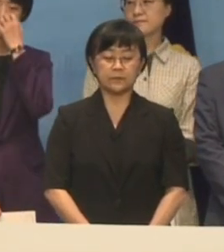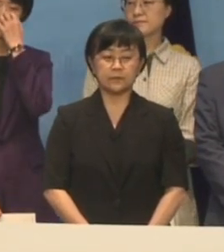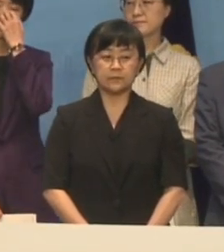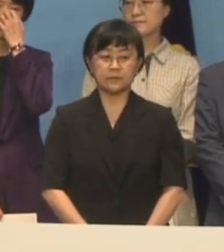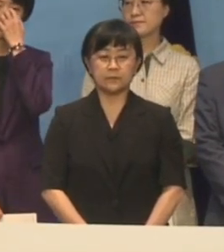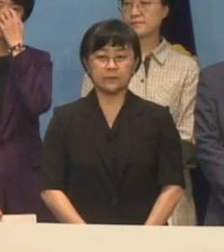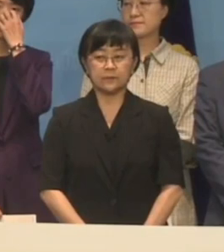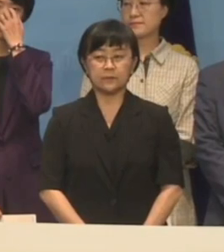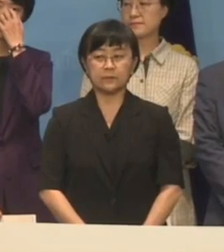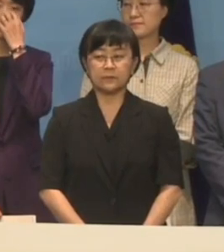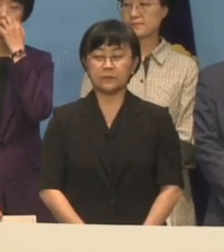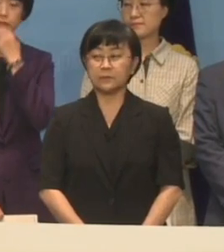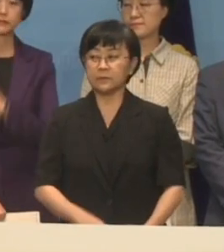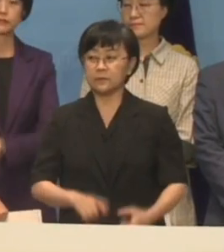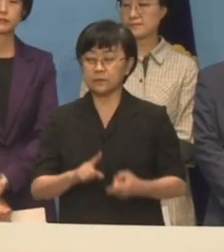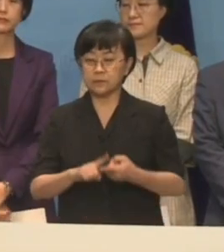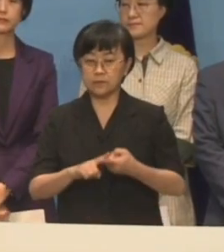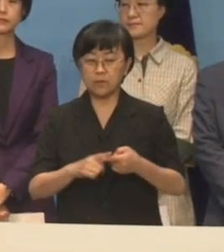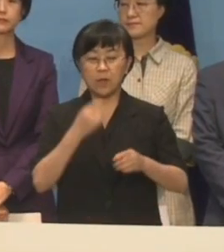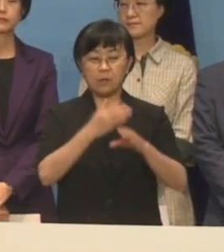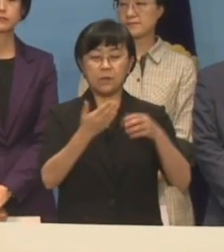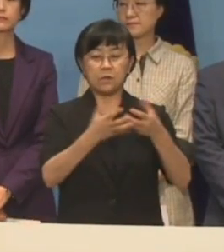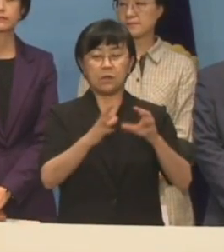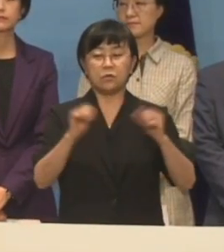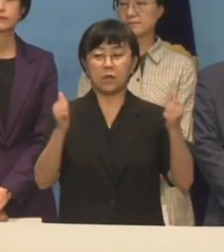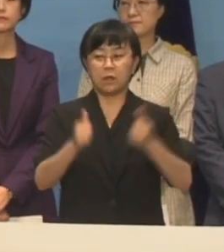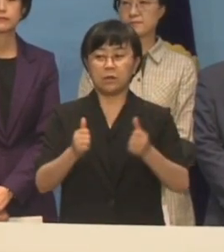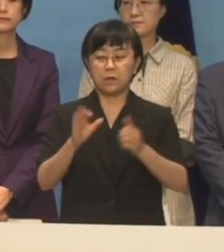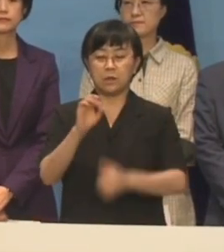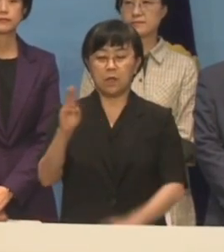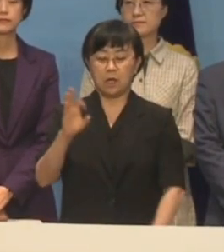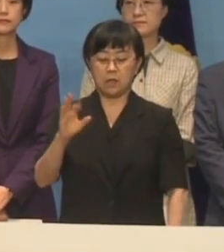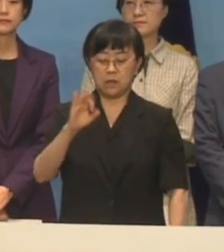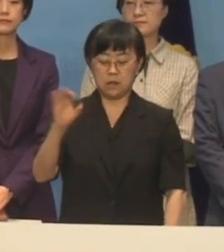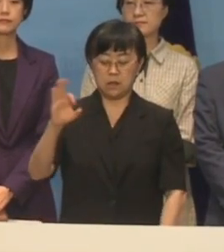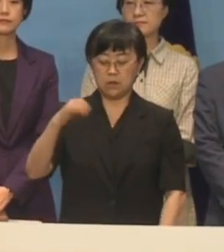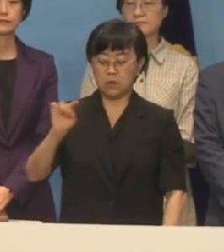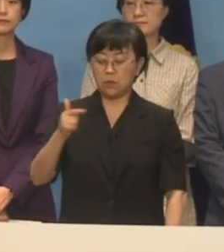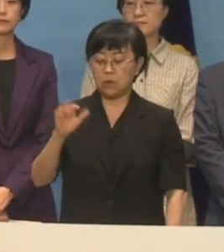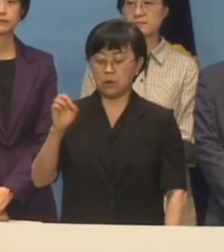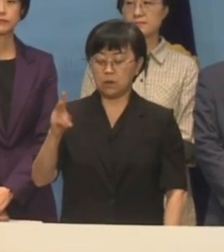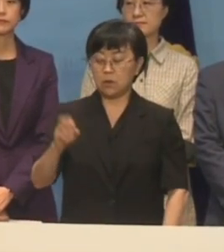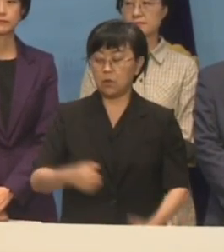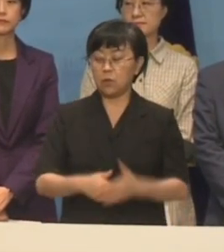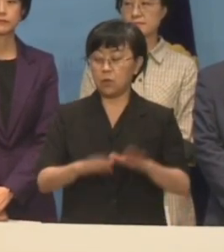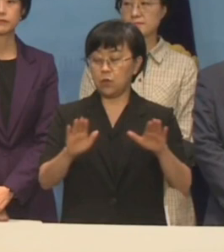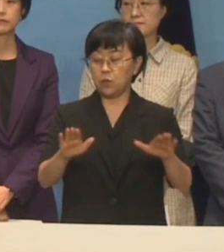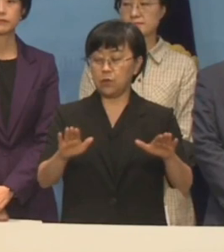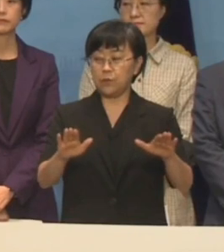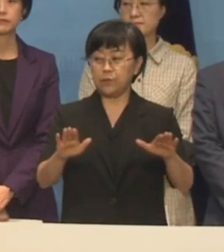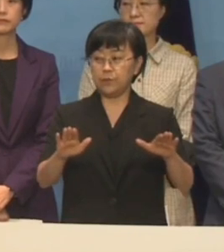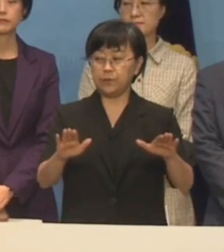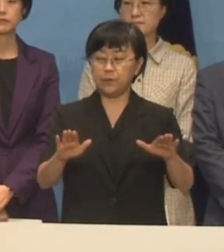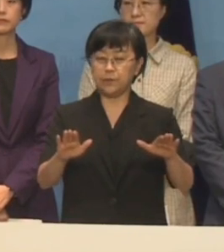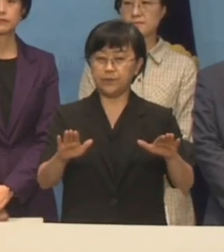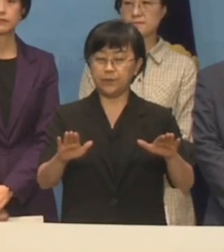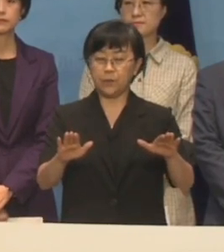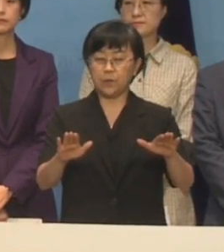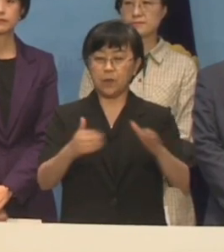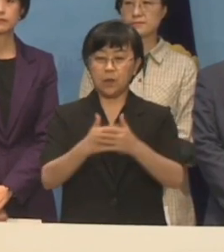네, 바람과 해를 담은 정치 더불어민주당 국회의원 양이원영입니다. 오늘 이 자리에